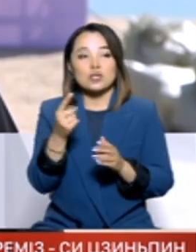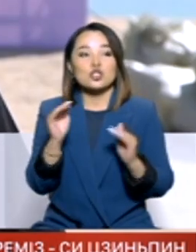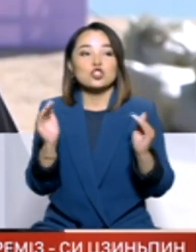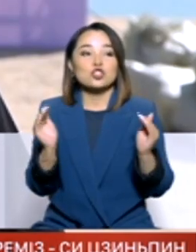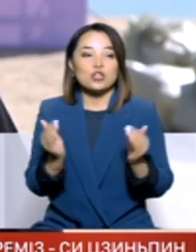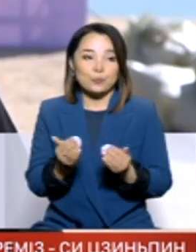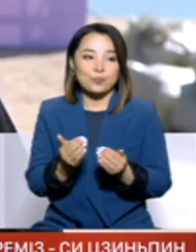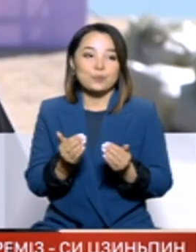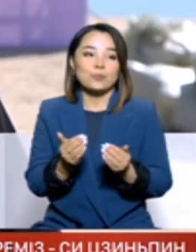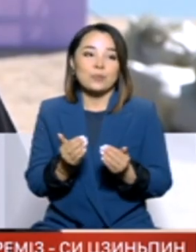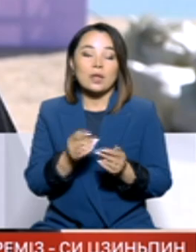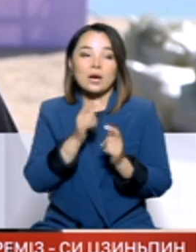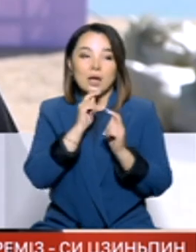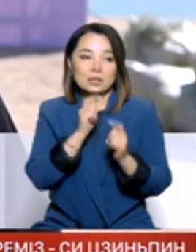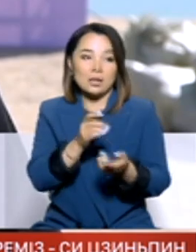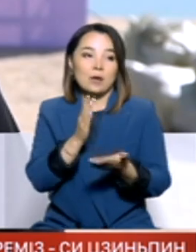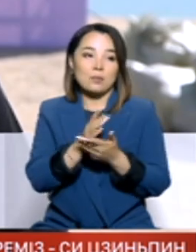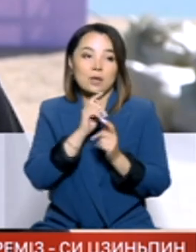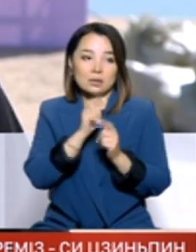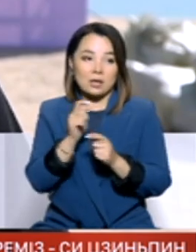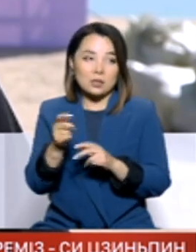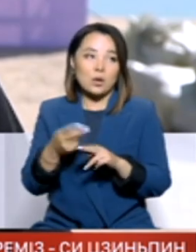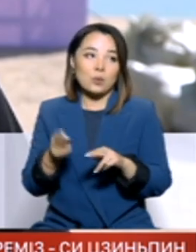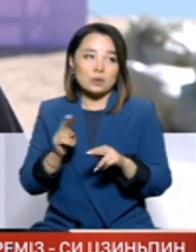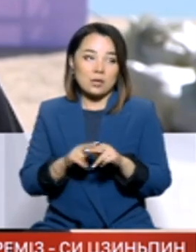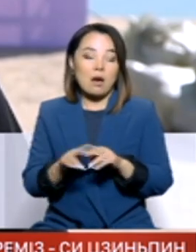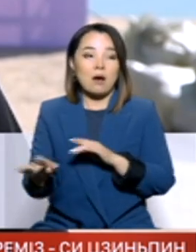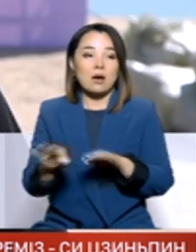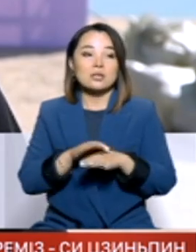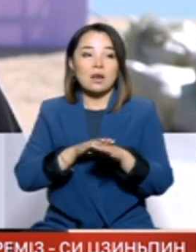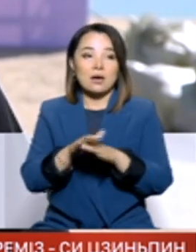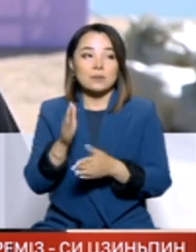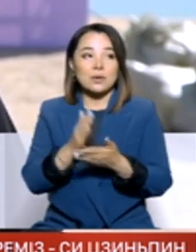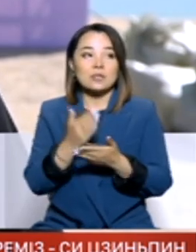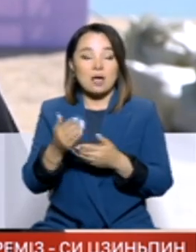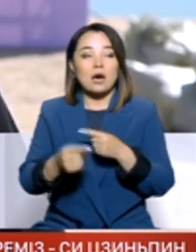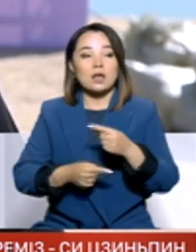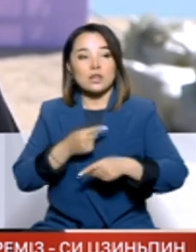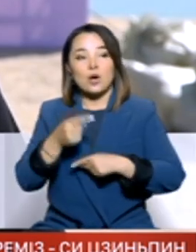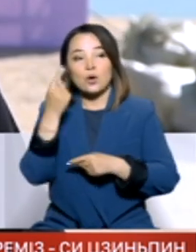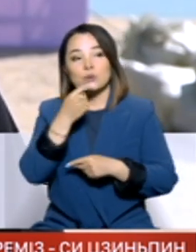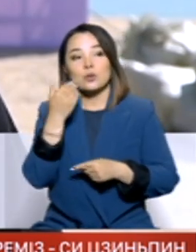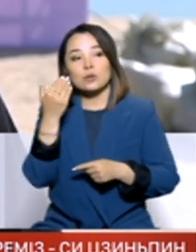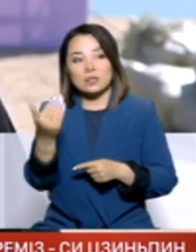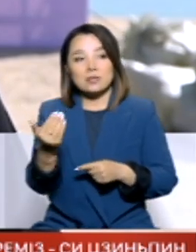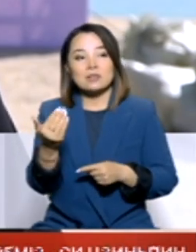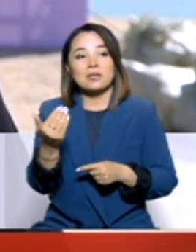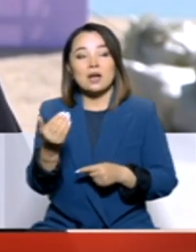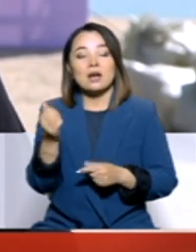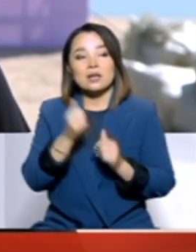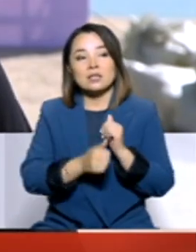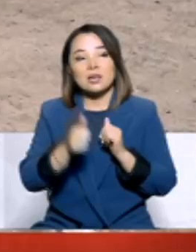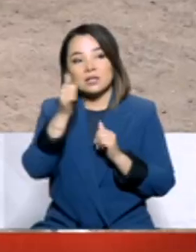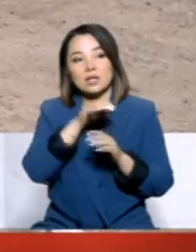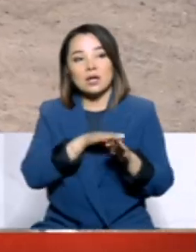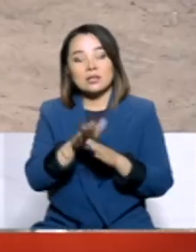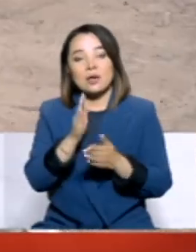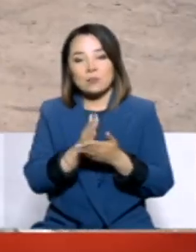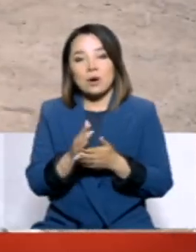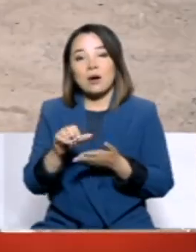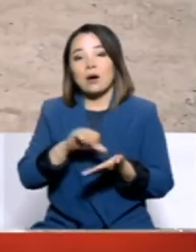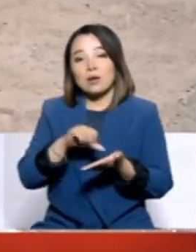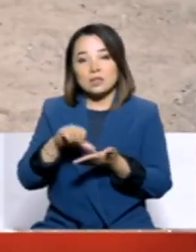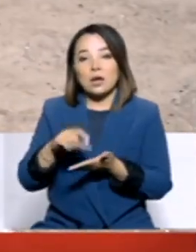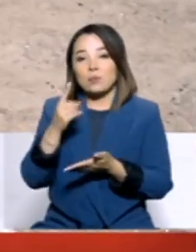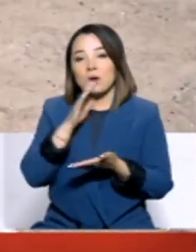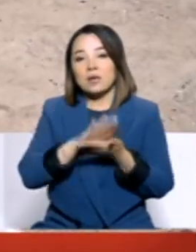кішігірім сыйлықтарымызды тігіп отырмыз. Бұл акция енді дәстүрлі түрде жыл бойы іске асады. Қатысушылар